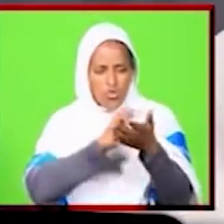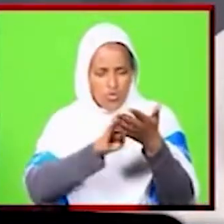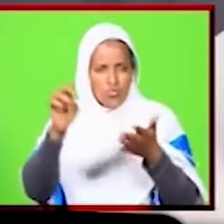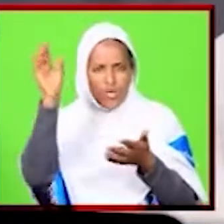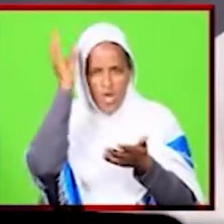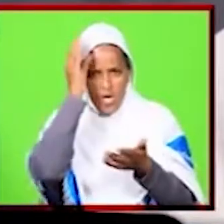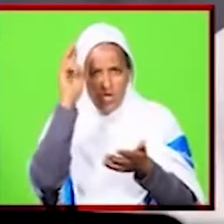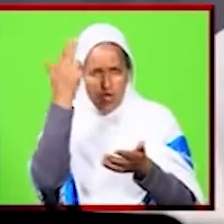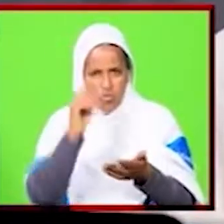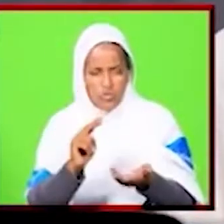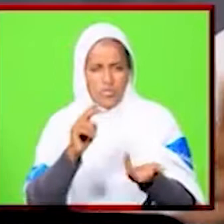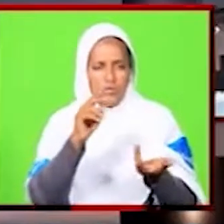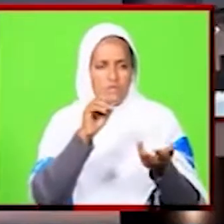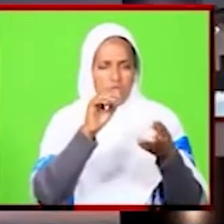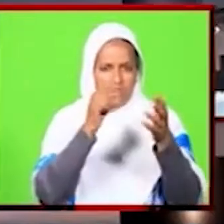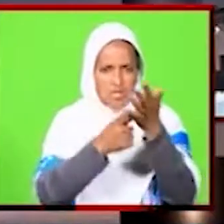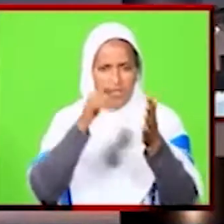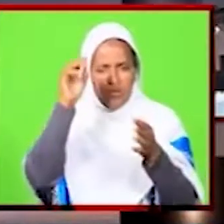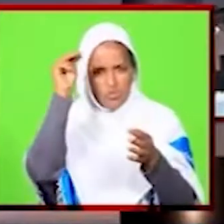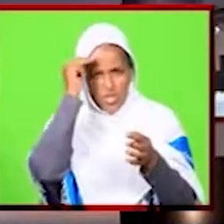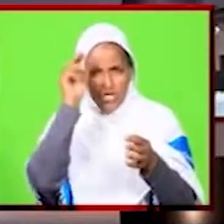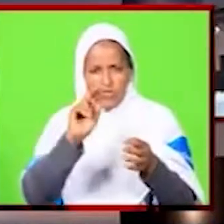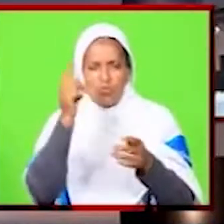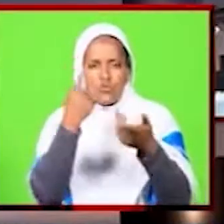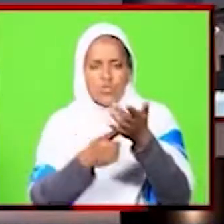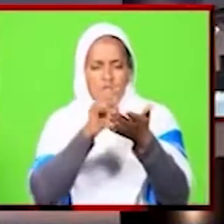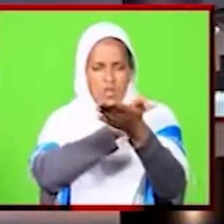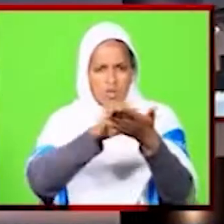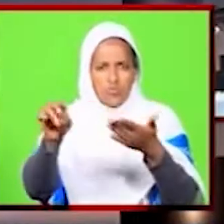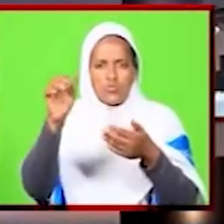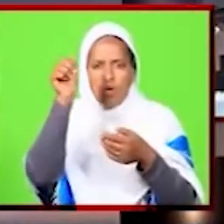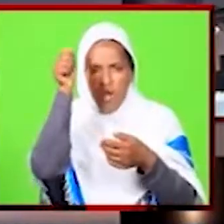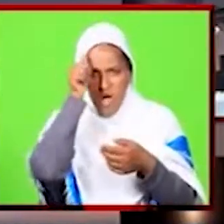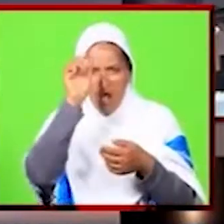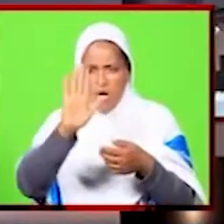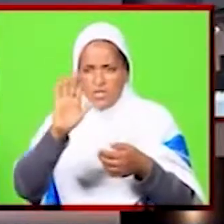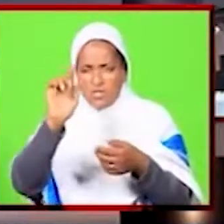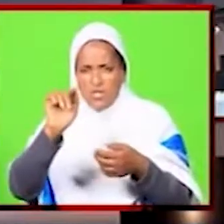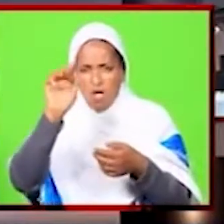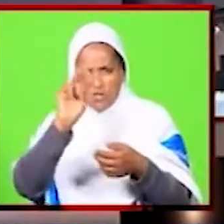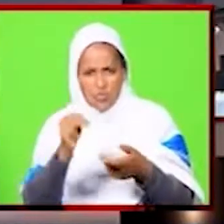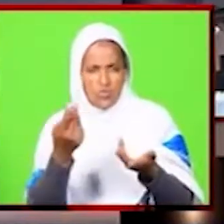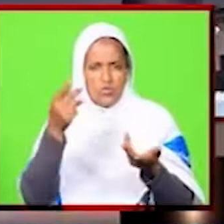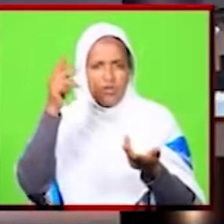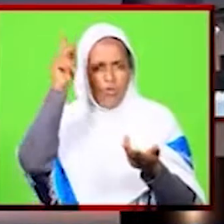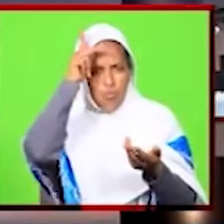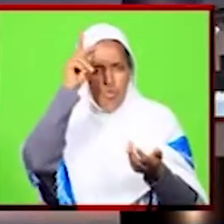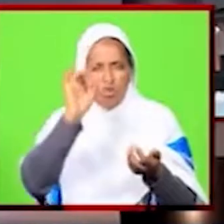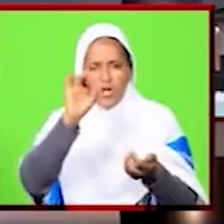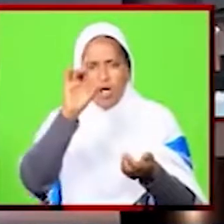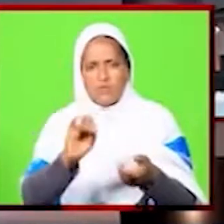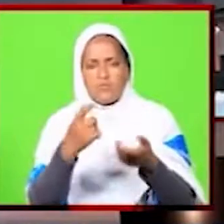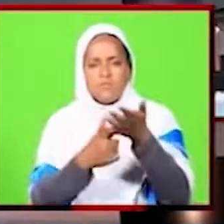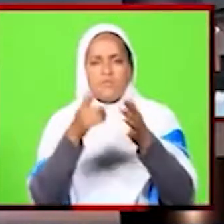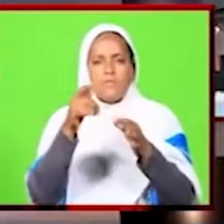ቅዱስ ሄሬኒዮስ፣ እነ ተርቱሊያን ወይም ጠርጠሉስ፣ እነ ኦሪገን፣ እነ ቅዱስ አግናጢዮስ፣ እነ ቅዱስ